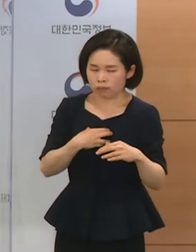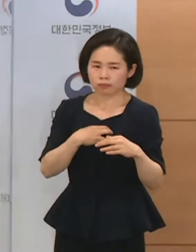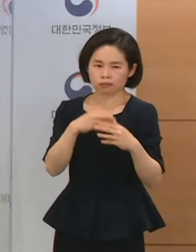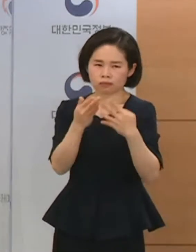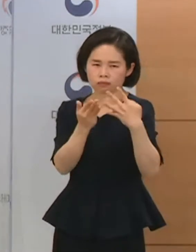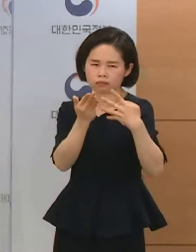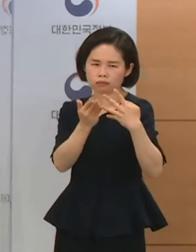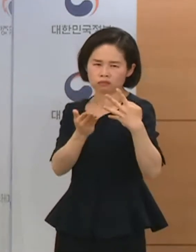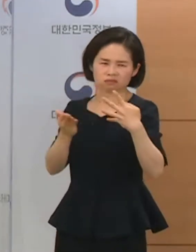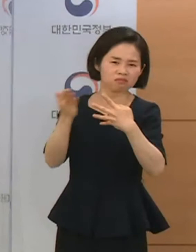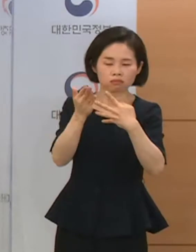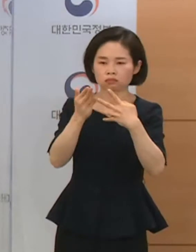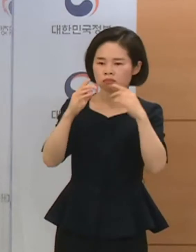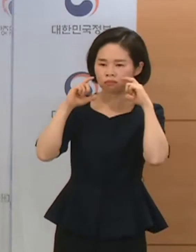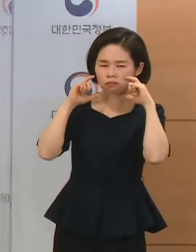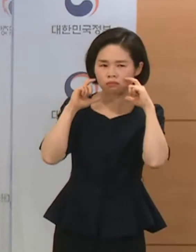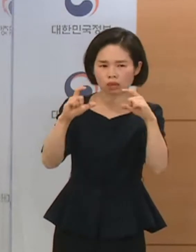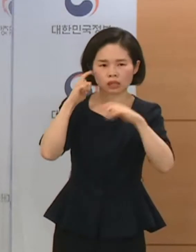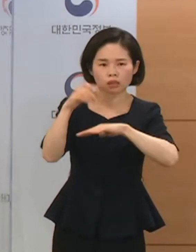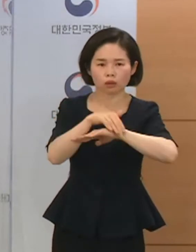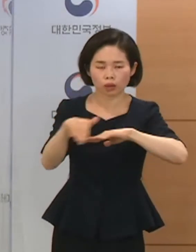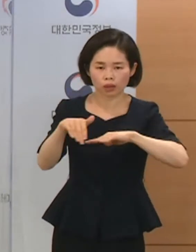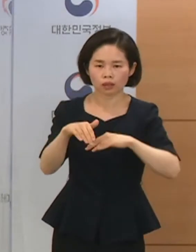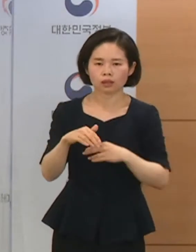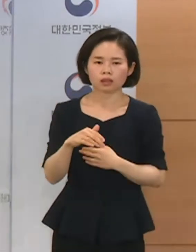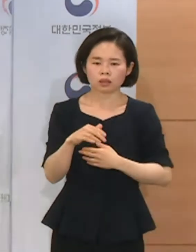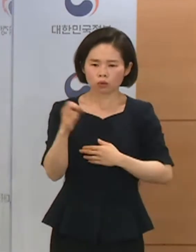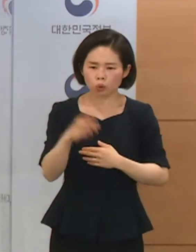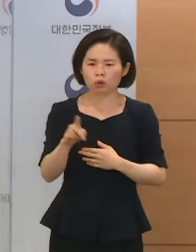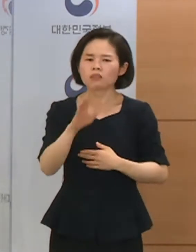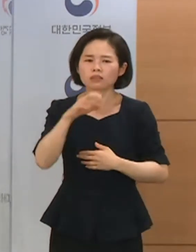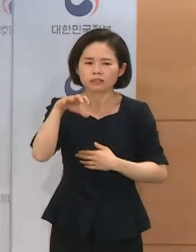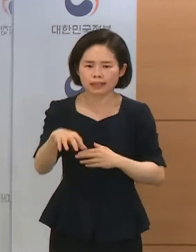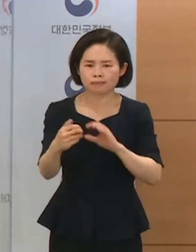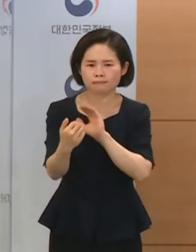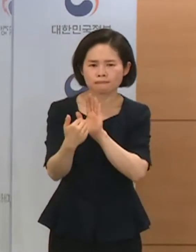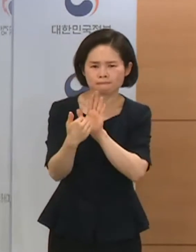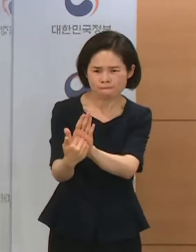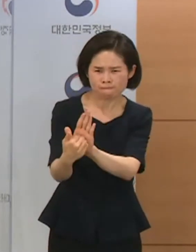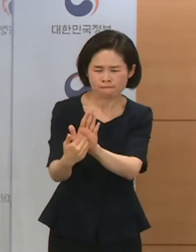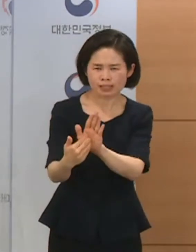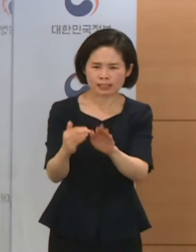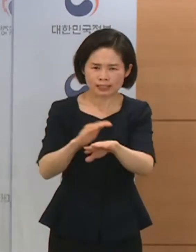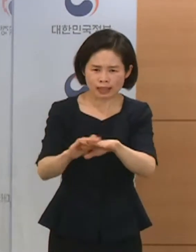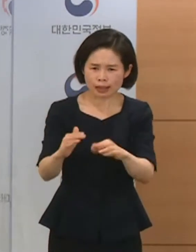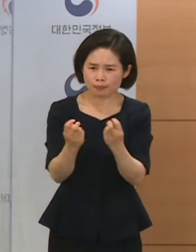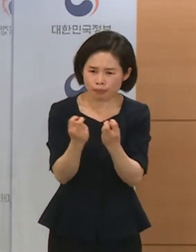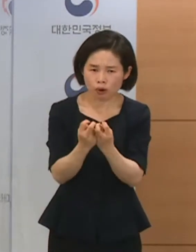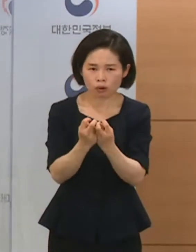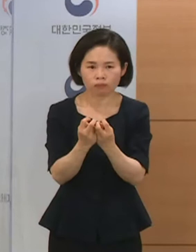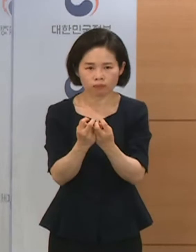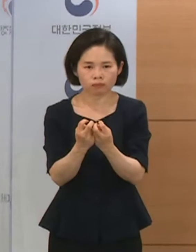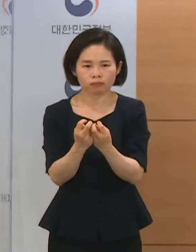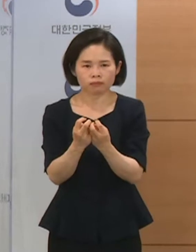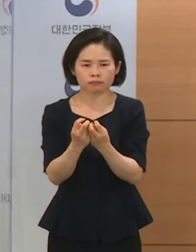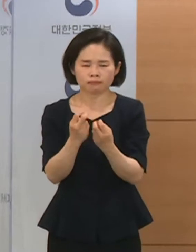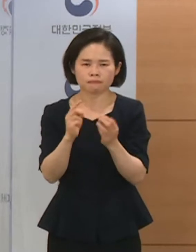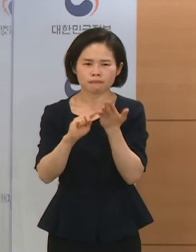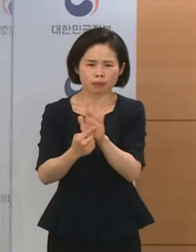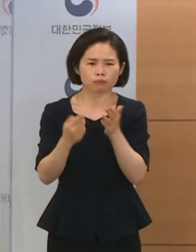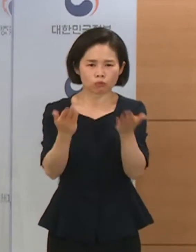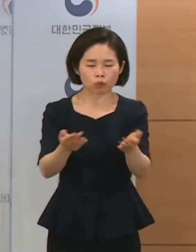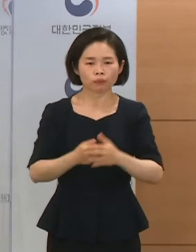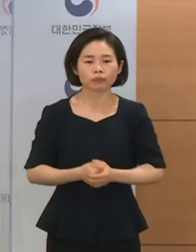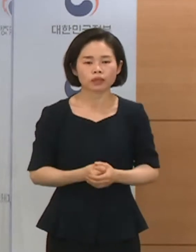현장에서 실효성을 가지는 방역 조치를 추가적으로 강구하겠습니다. 새로운 사회적 거리두기는